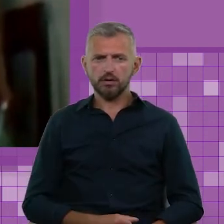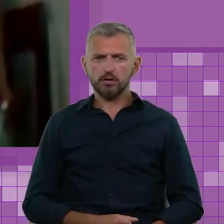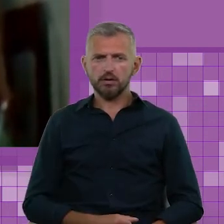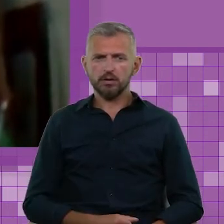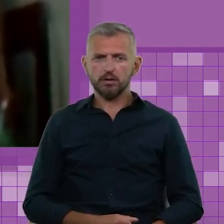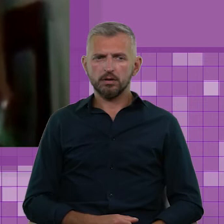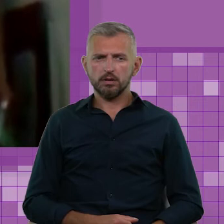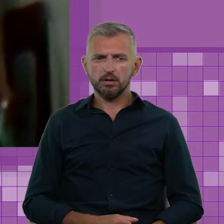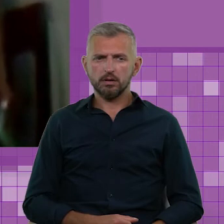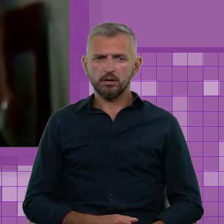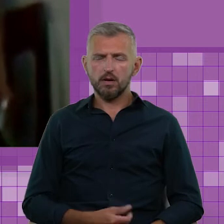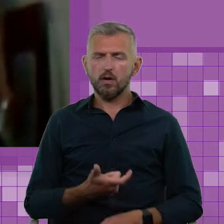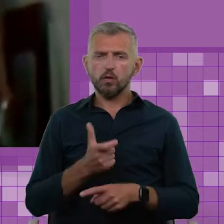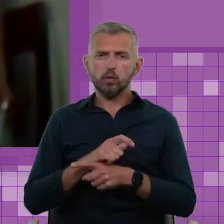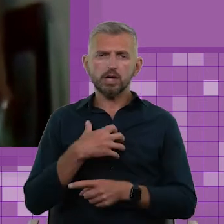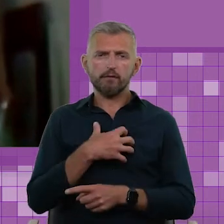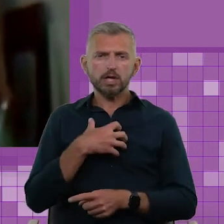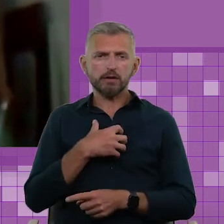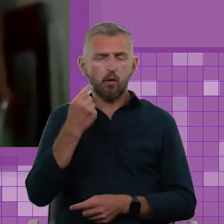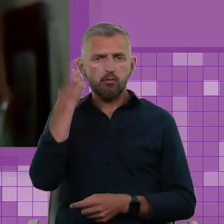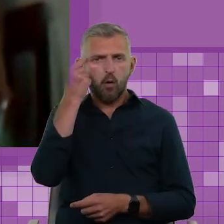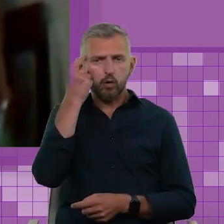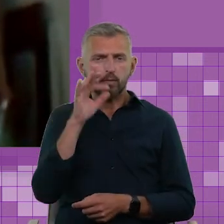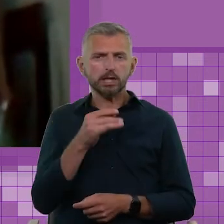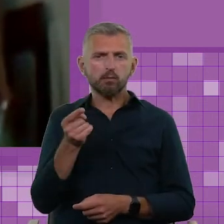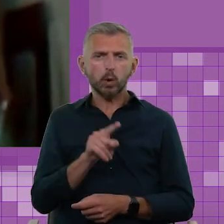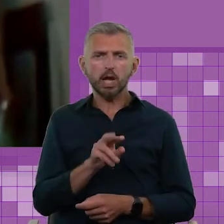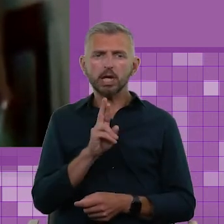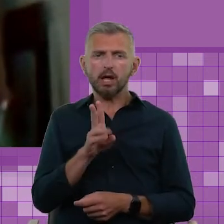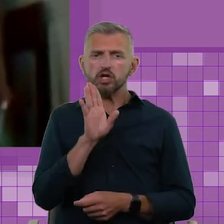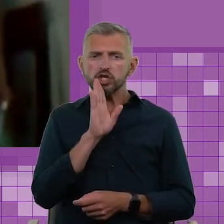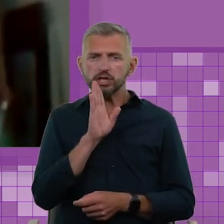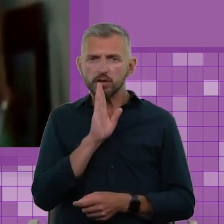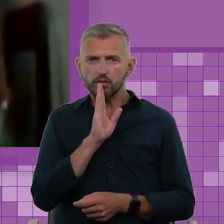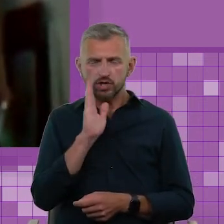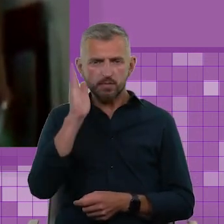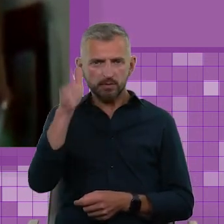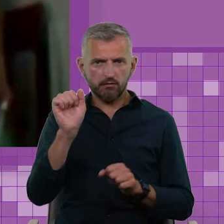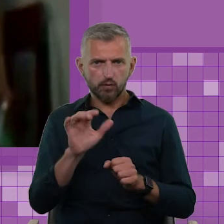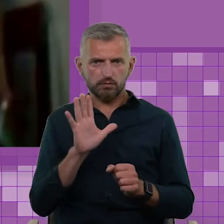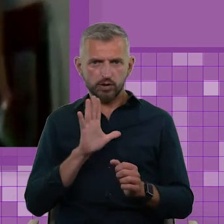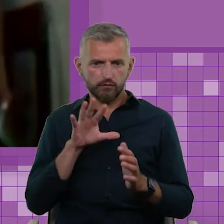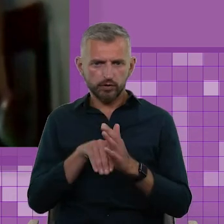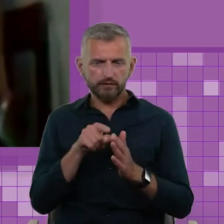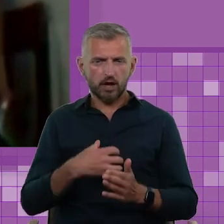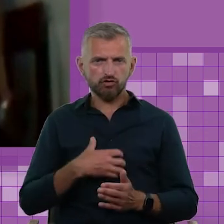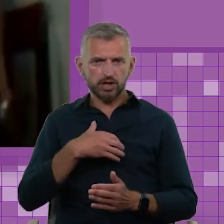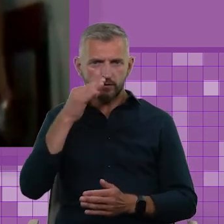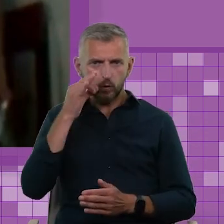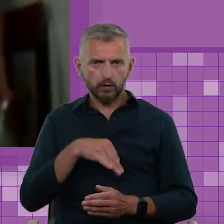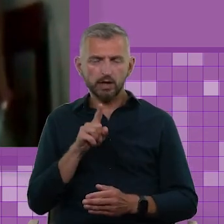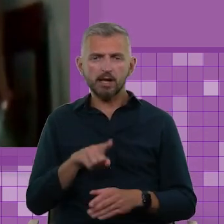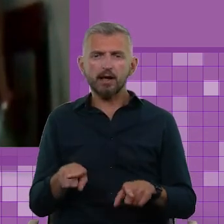важливо подумати про те, як жіноча перспектива може бути включена у цей жахливий досвід, але так само